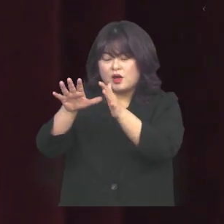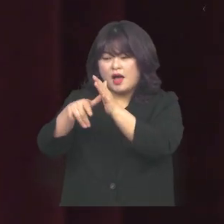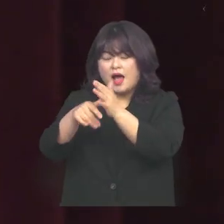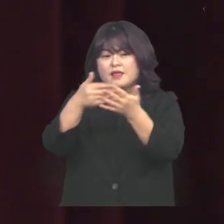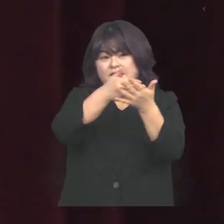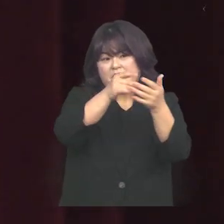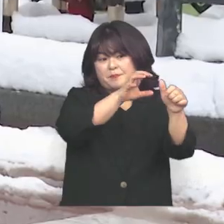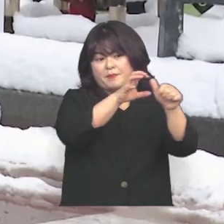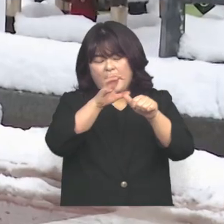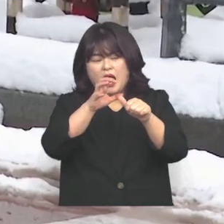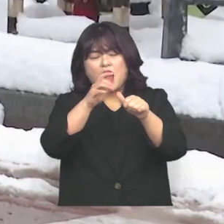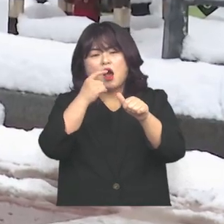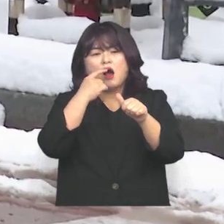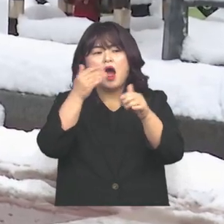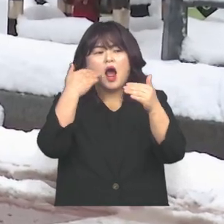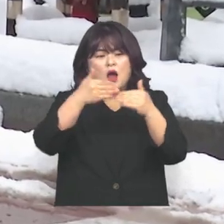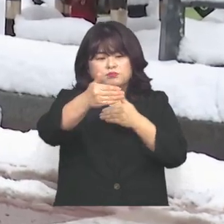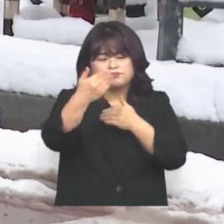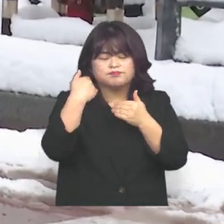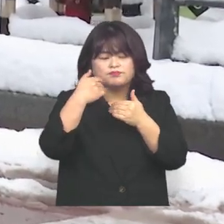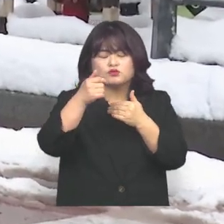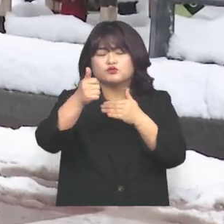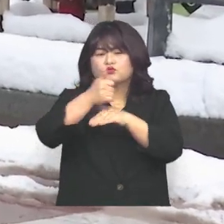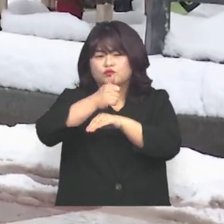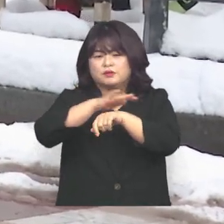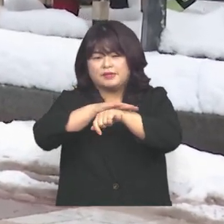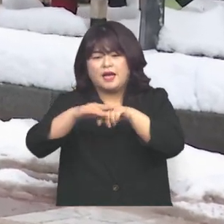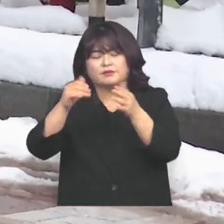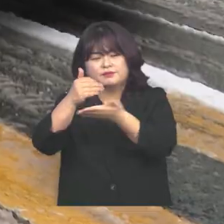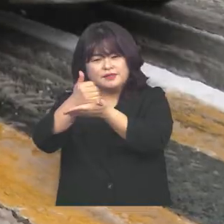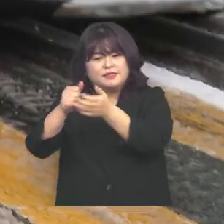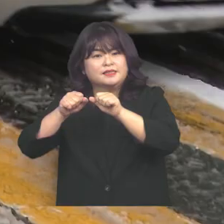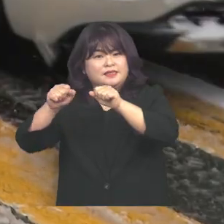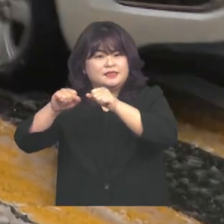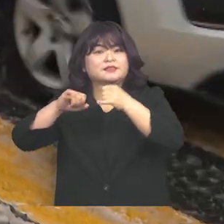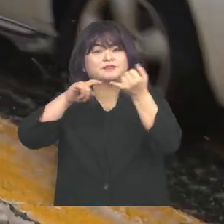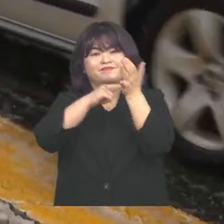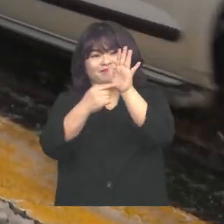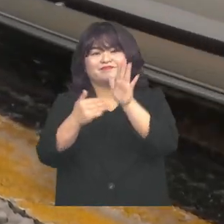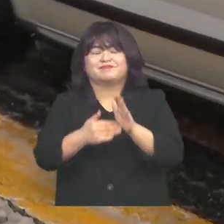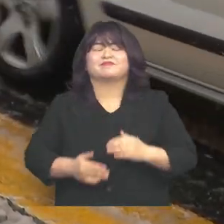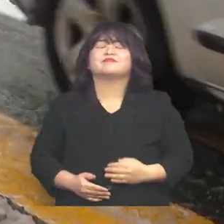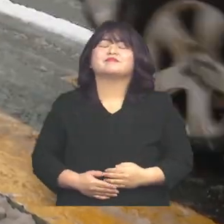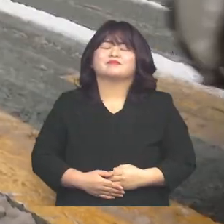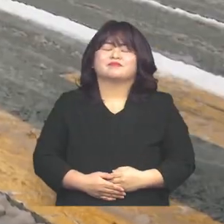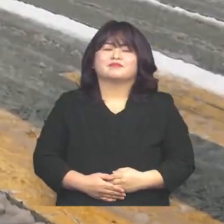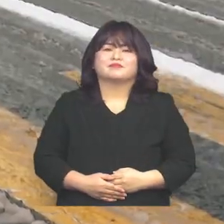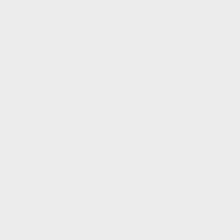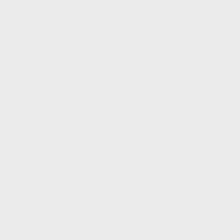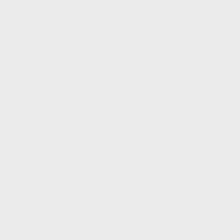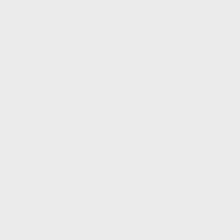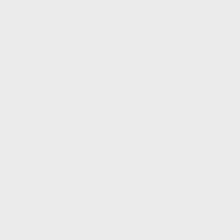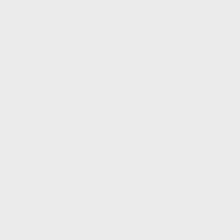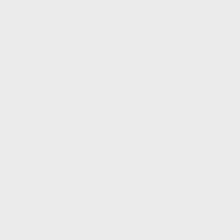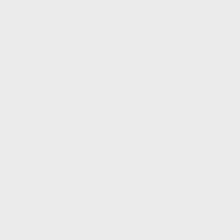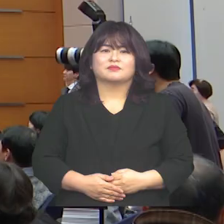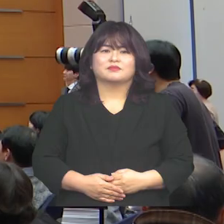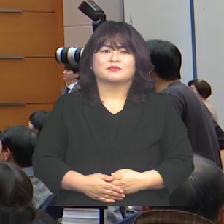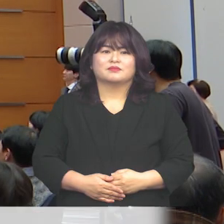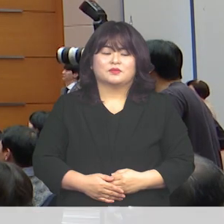경우 지도를 매뉴얼 삼아 학교 앞과 주변 도로에 쌓인 눈을 잘 치울 수 있도록 하겠다고 말했습니다.